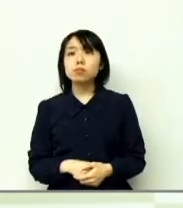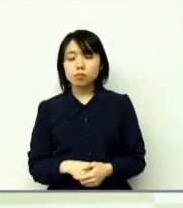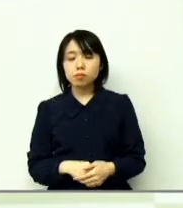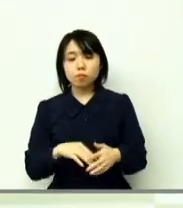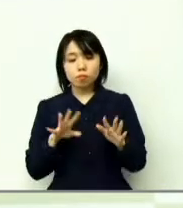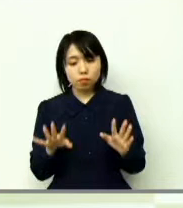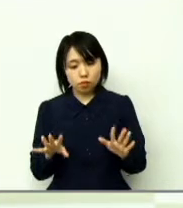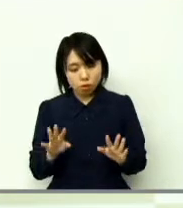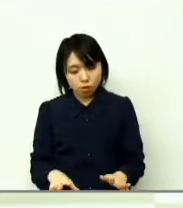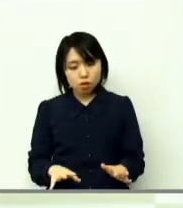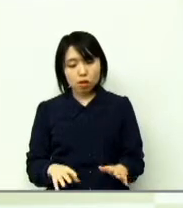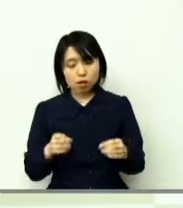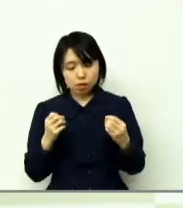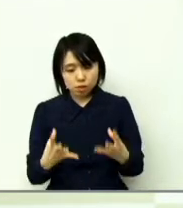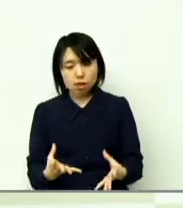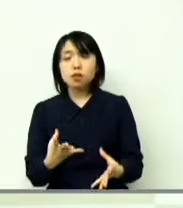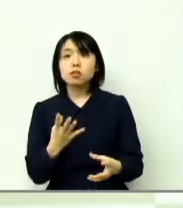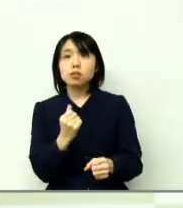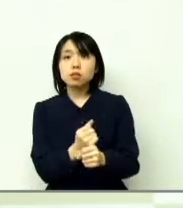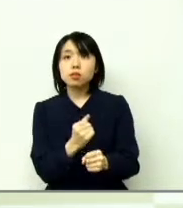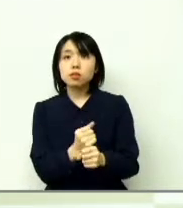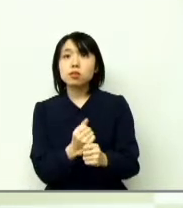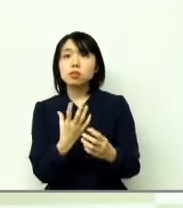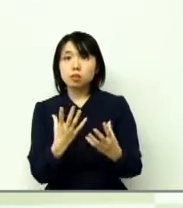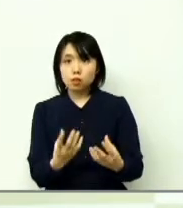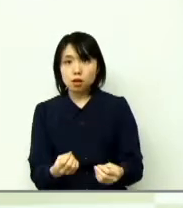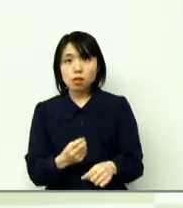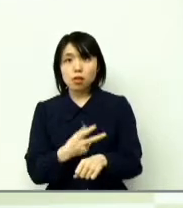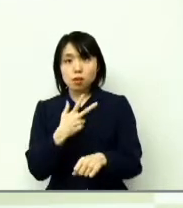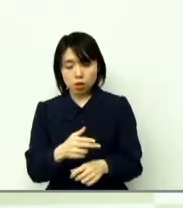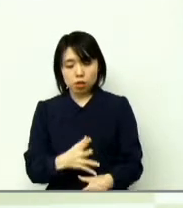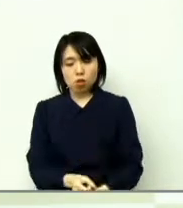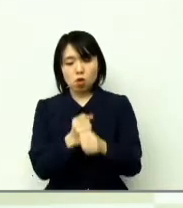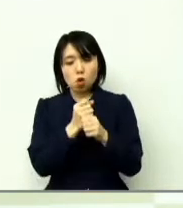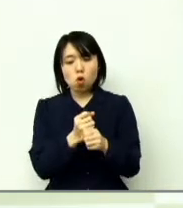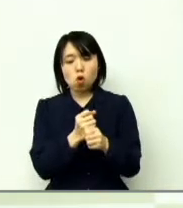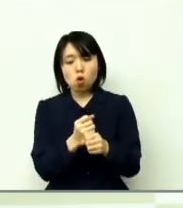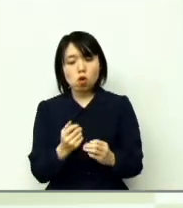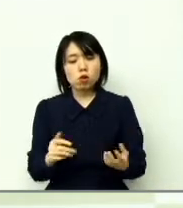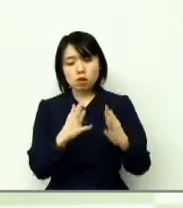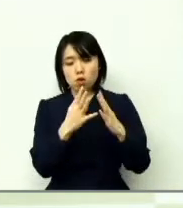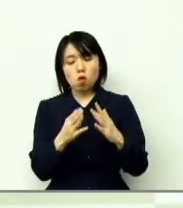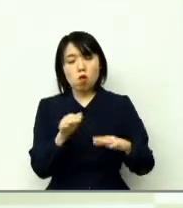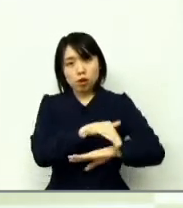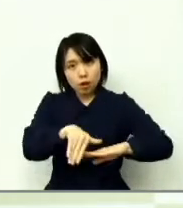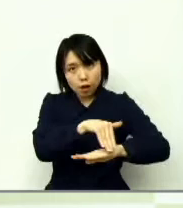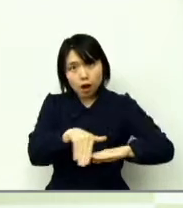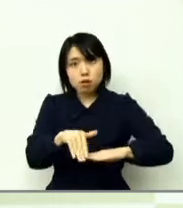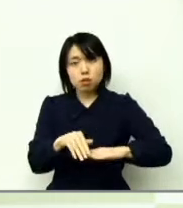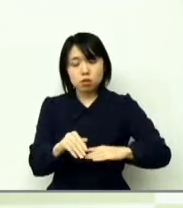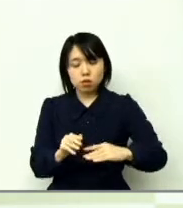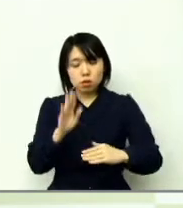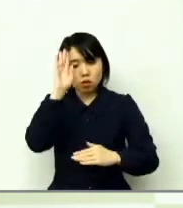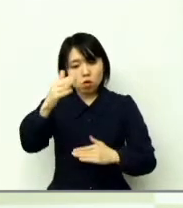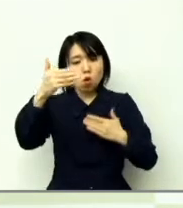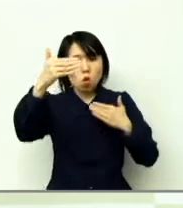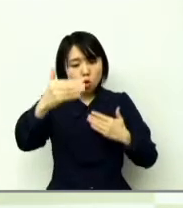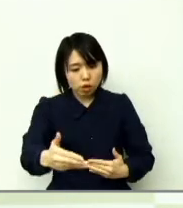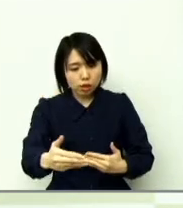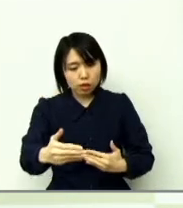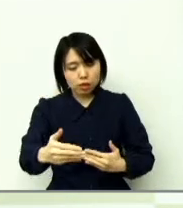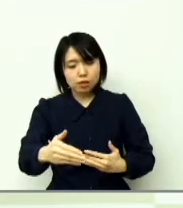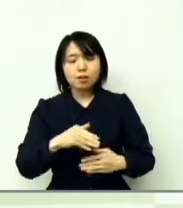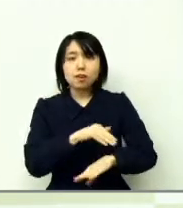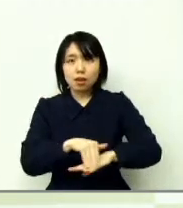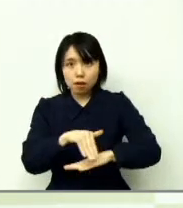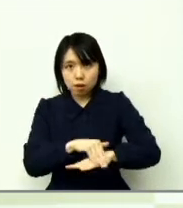定をします埼玉市総合振興計画の後期基本計画、次期実施計画、